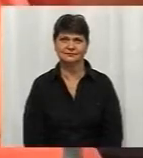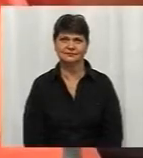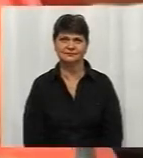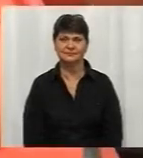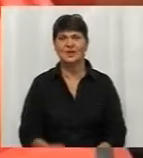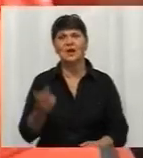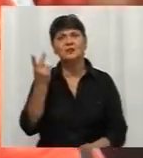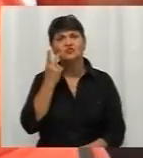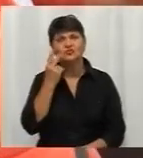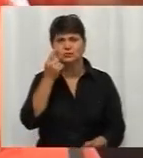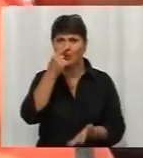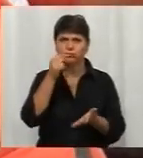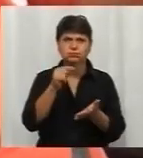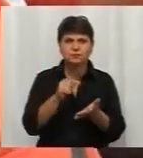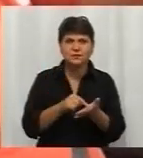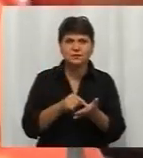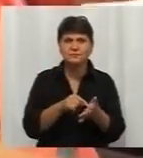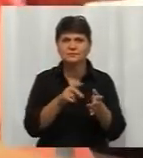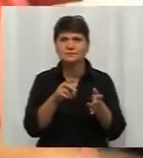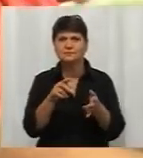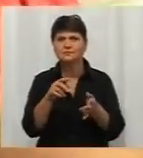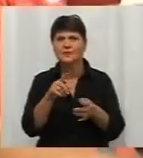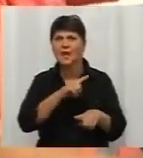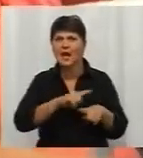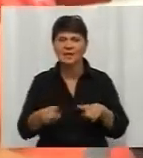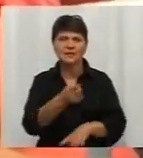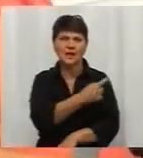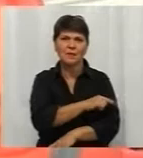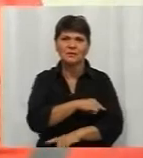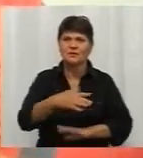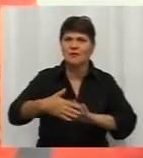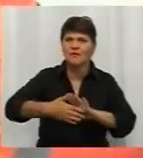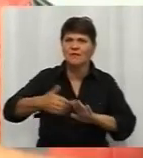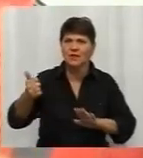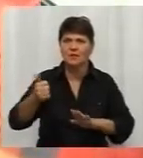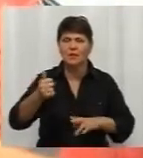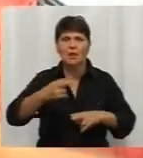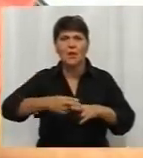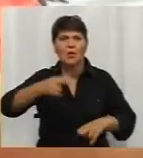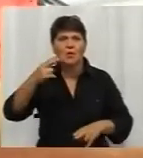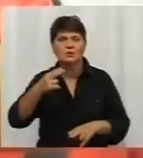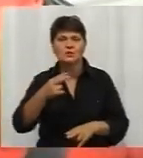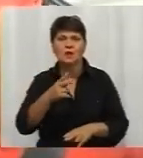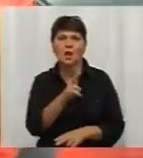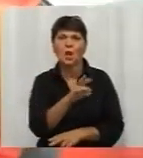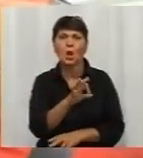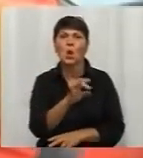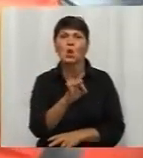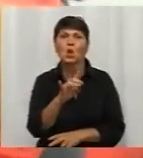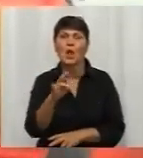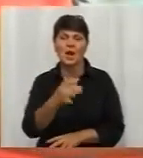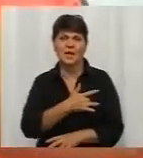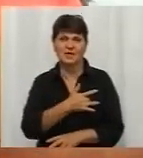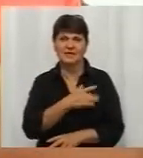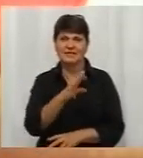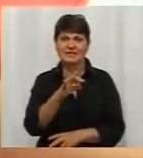Досить часто трапляється, коли їдемо на екстрений випадок, наприклад, гострий коронарний синдром або інсульт, де